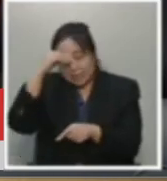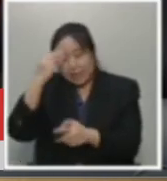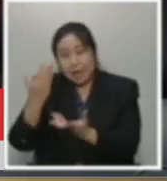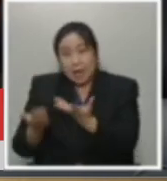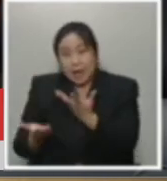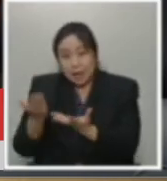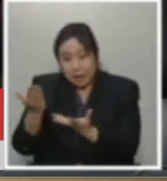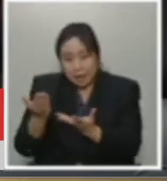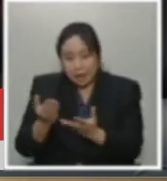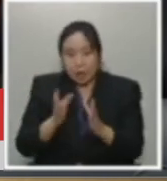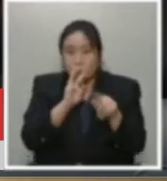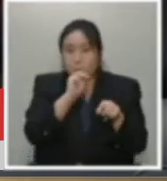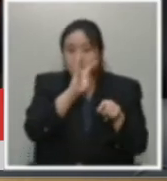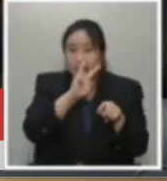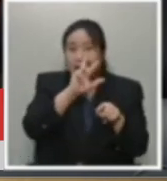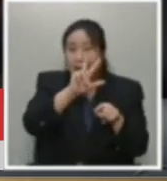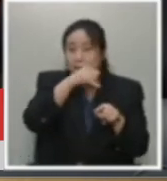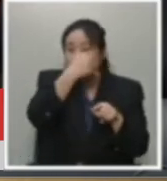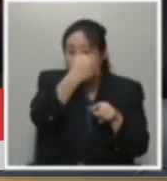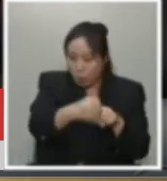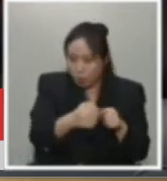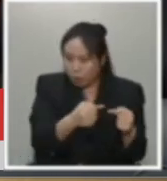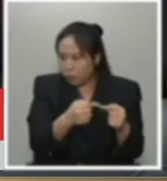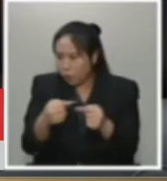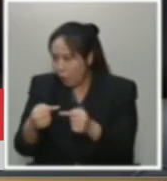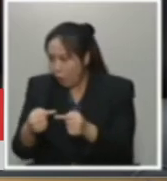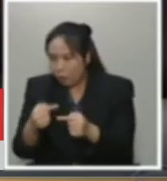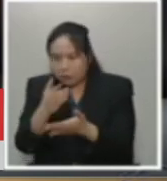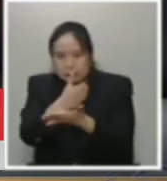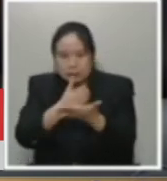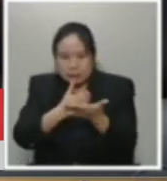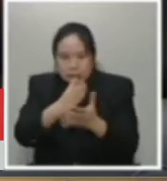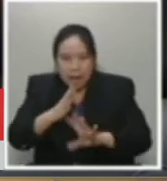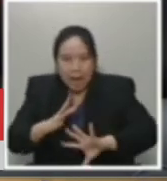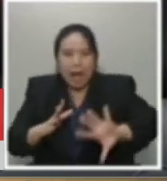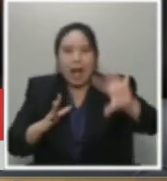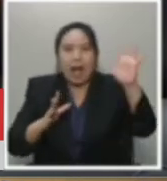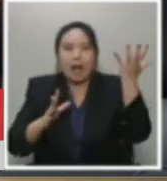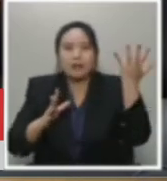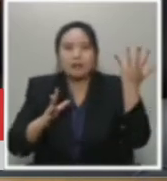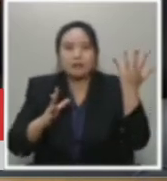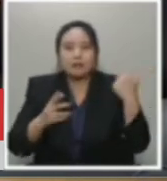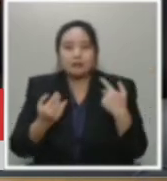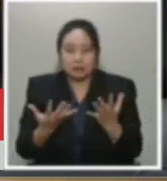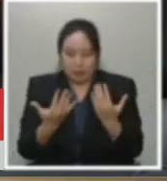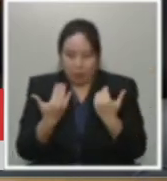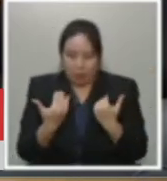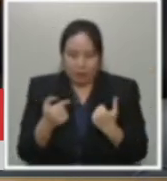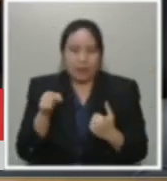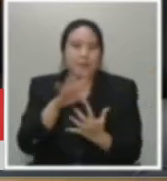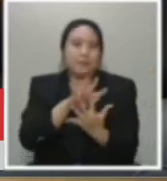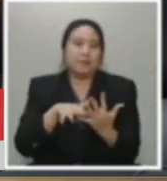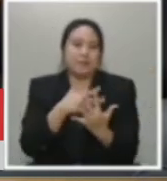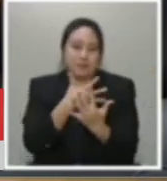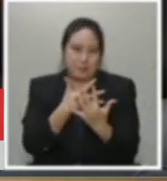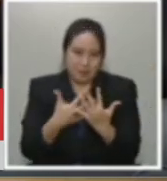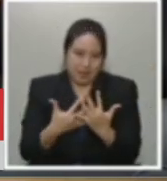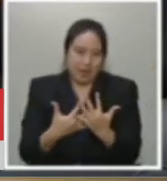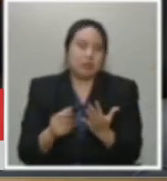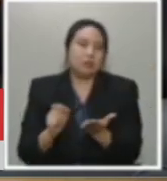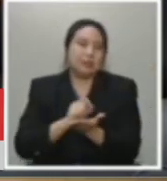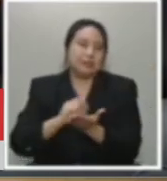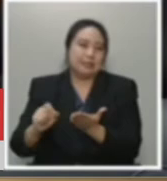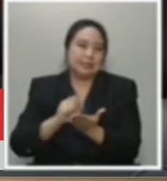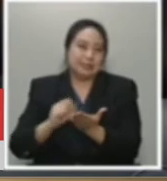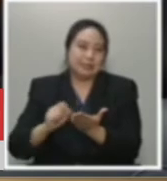ยนั้นหายไปกว่าครึ่งเลยทีเดียวฉะนั้นนี่แผนปฏิรูปประเทศจะต้องเขียน